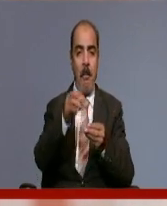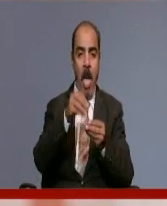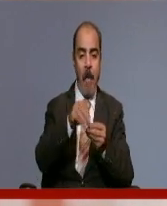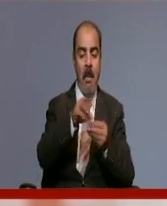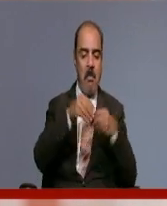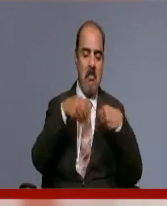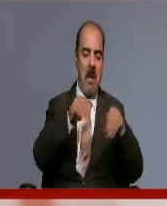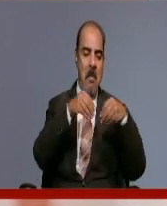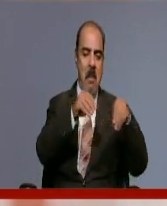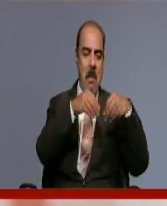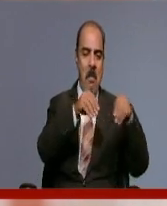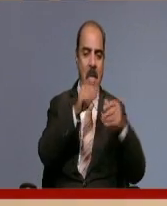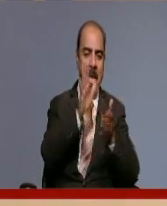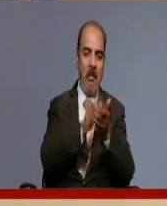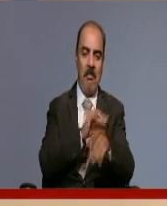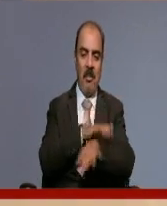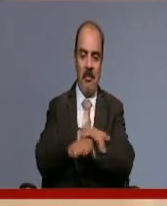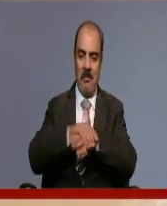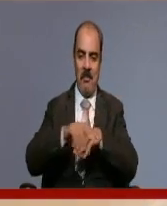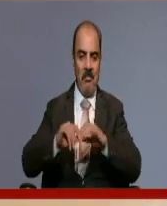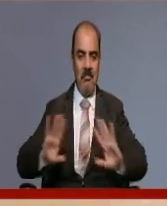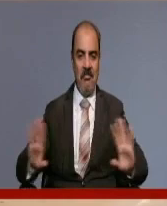في حته في حته خلص